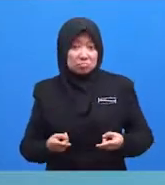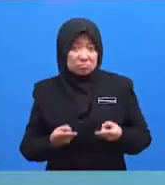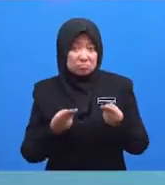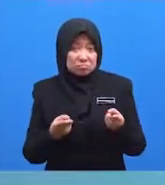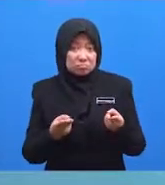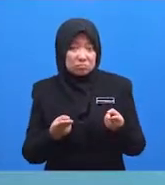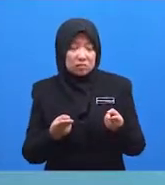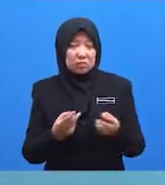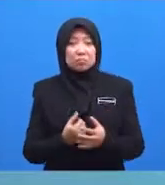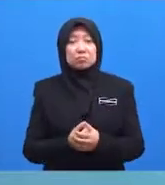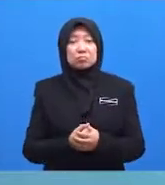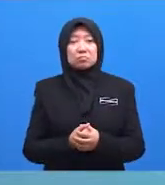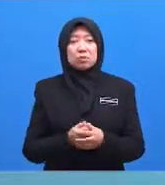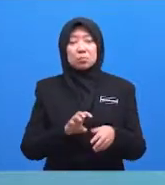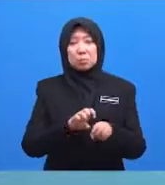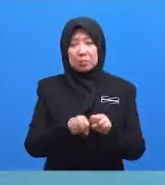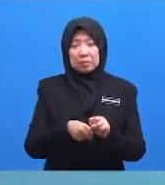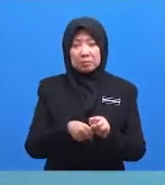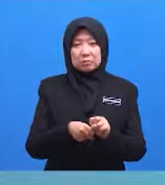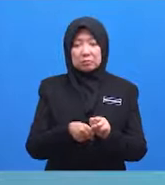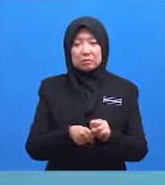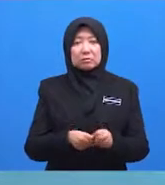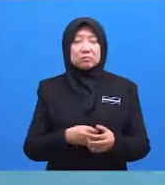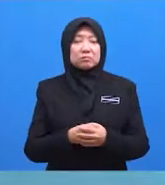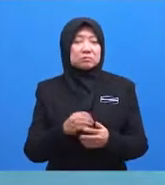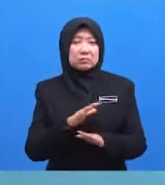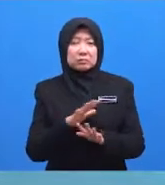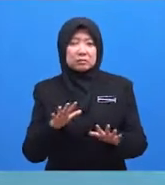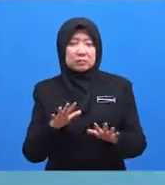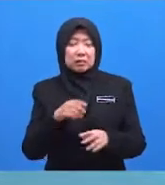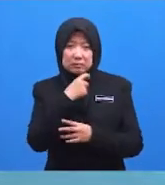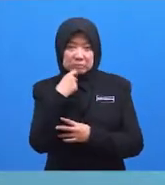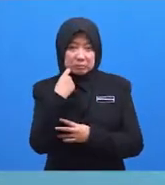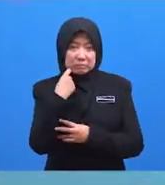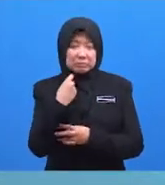untuk mengelakkan salad lembik, layu atau kering.